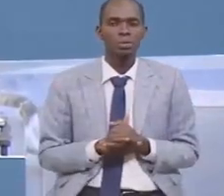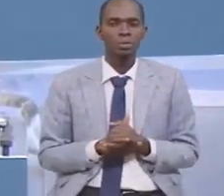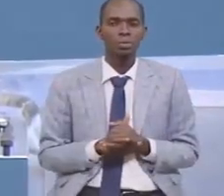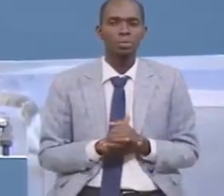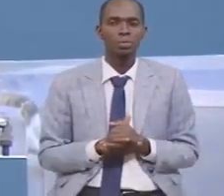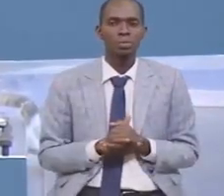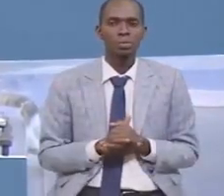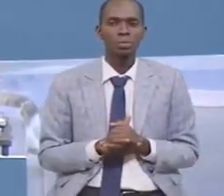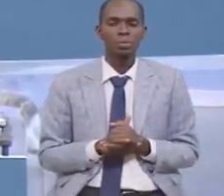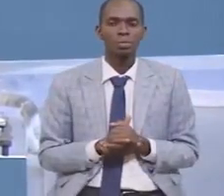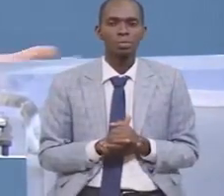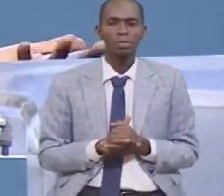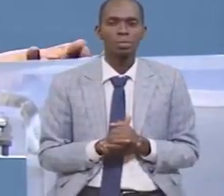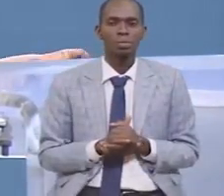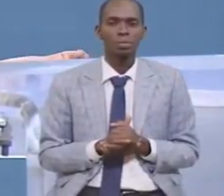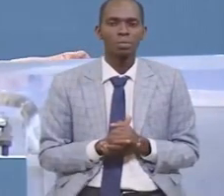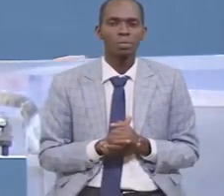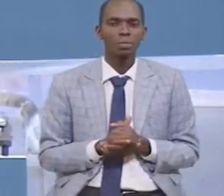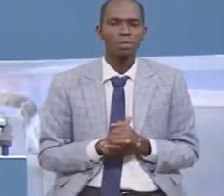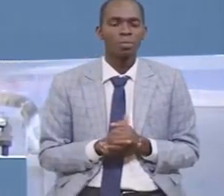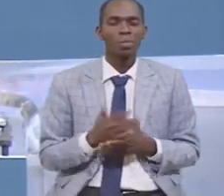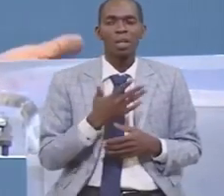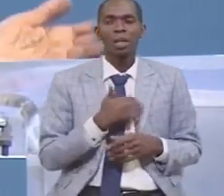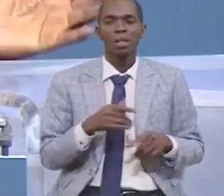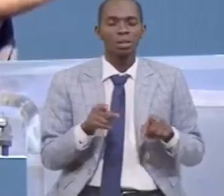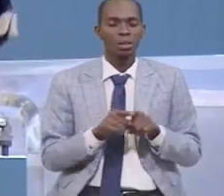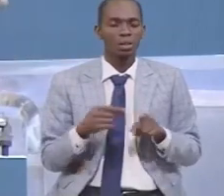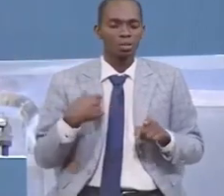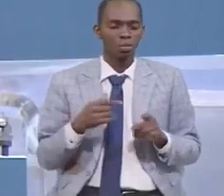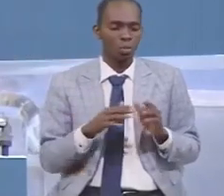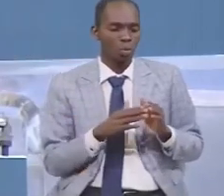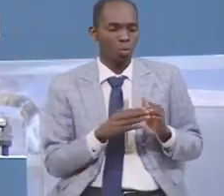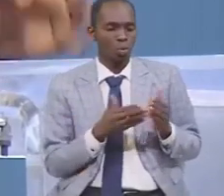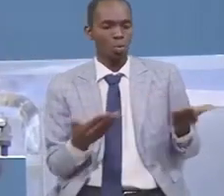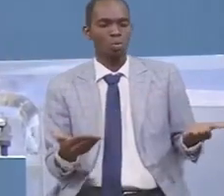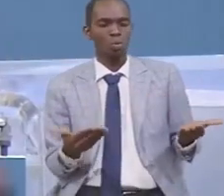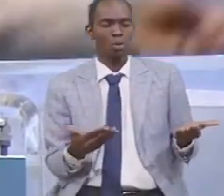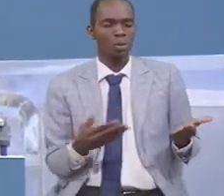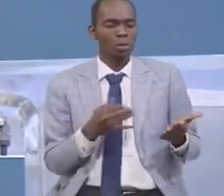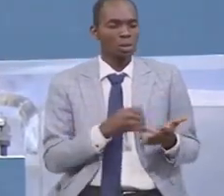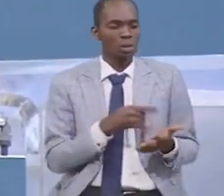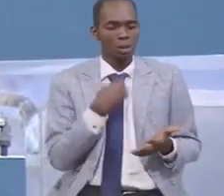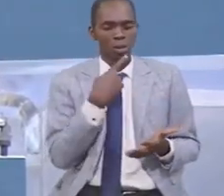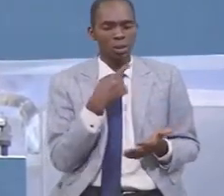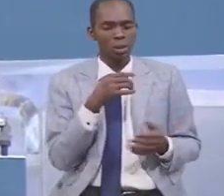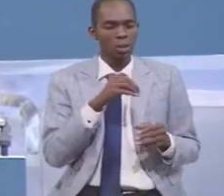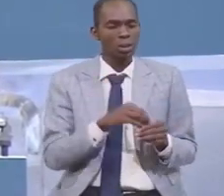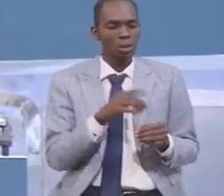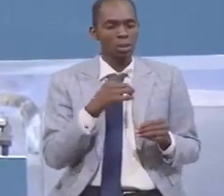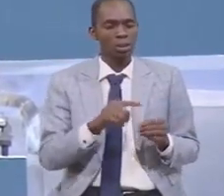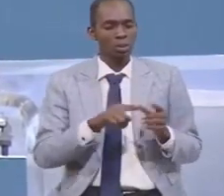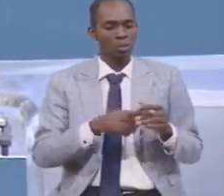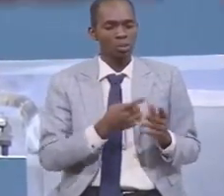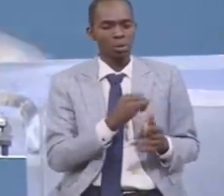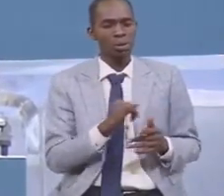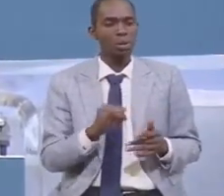వాక్యం మన భాషలో అందుబాటులో సంపూర్ణంగా వచ్చింది. And as we open it, says in the beginning God. మనము దాన్ని తెరచి